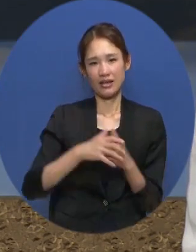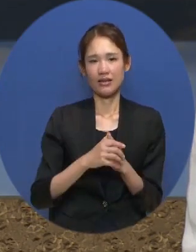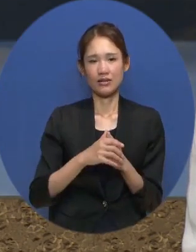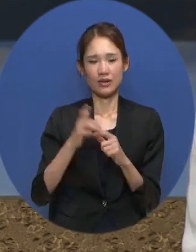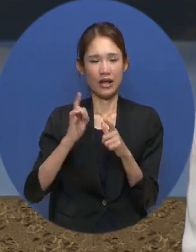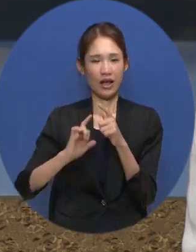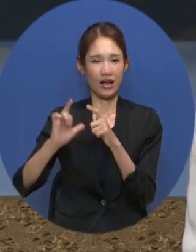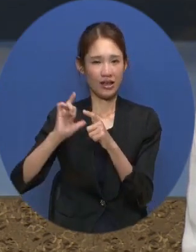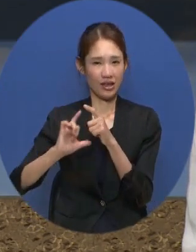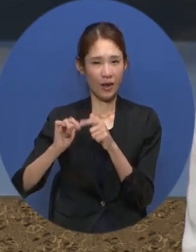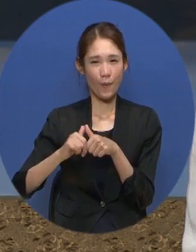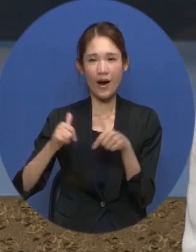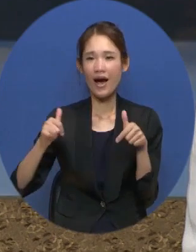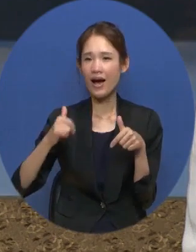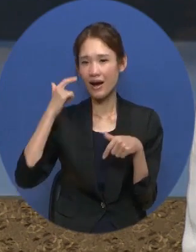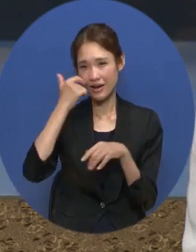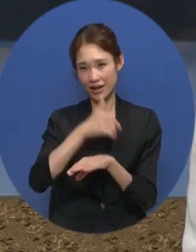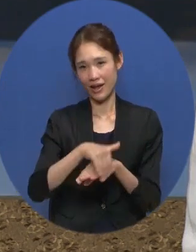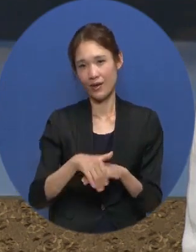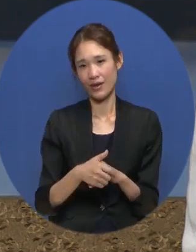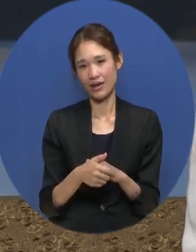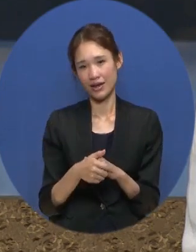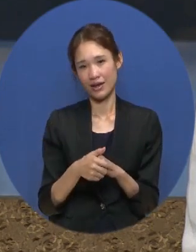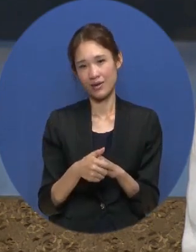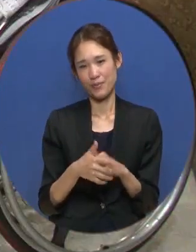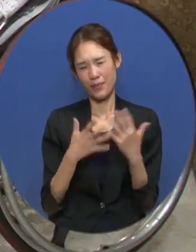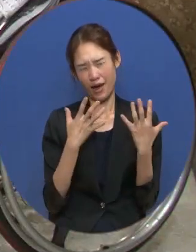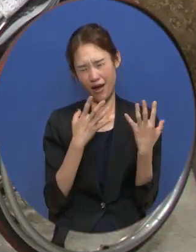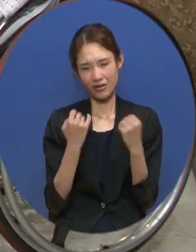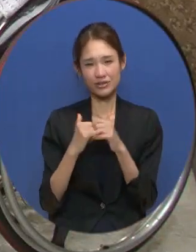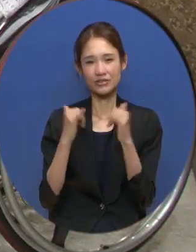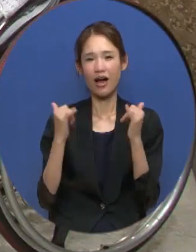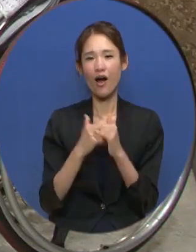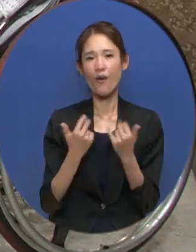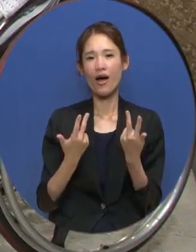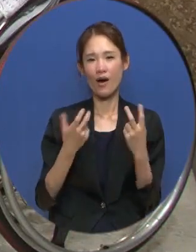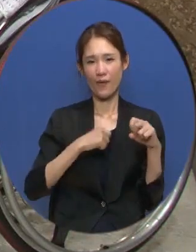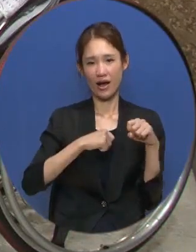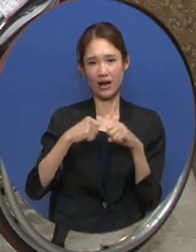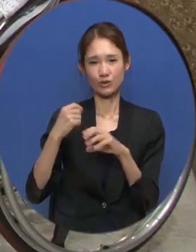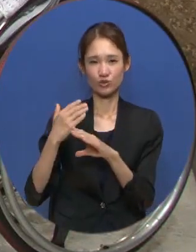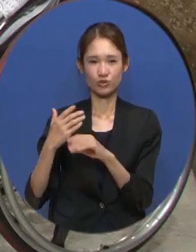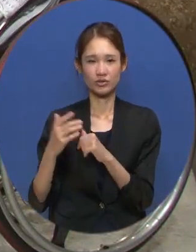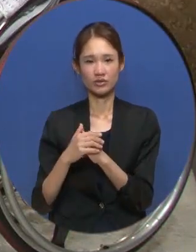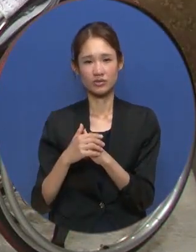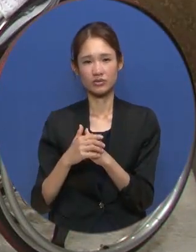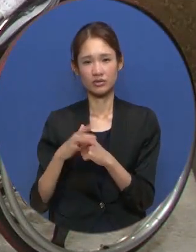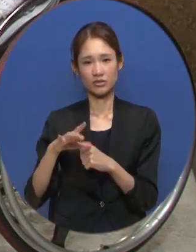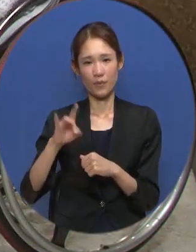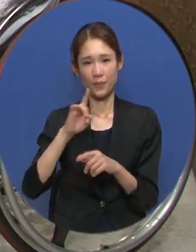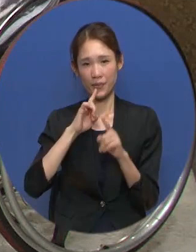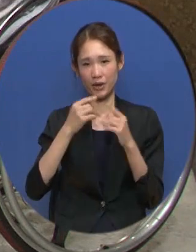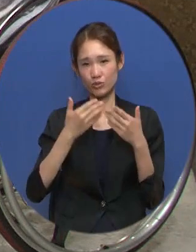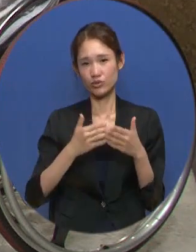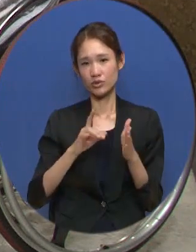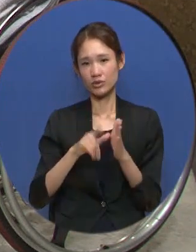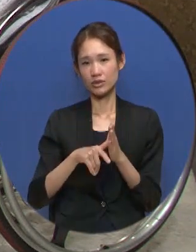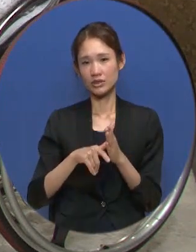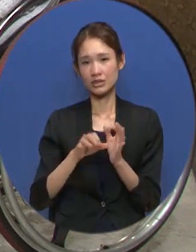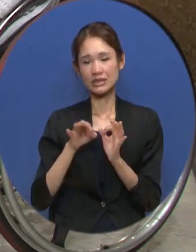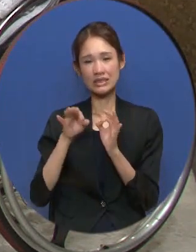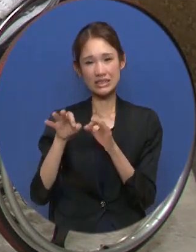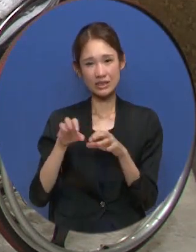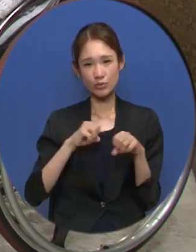조금씩 확장시켜 나갈 그런 생각입니다. 근데 이미 정말 많은 사회공헌 활동을 하고 계신 것 같은데 그런데 이제 처음 말씀해 주셨을 때